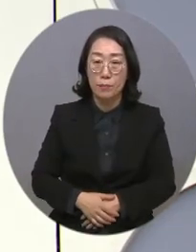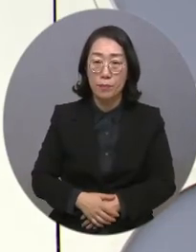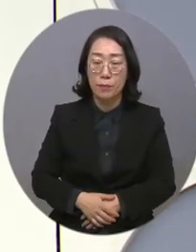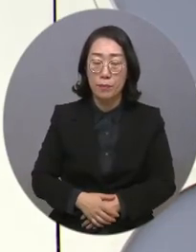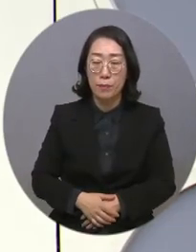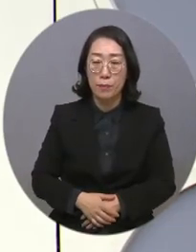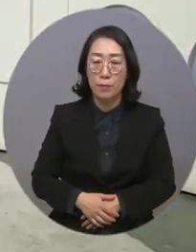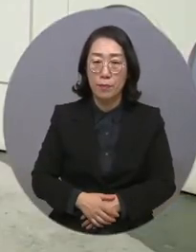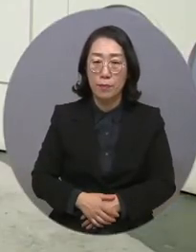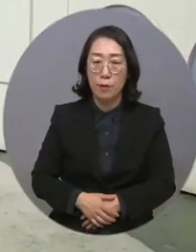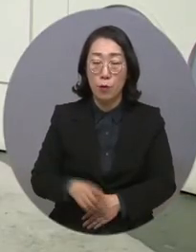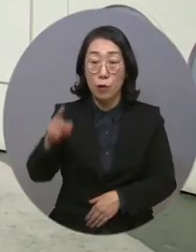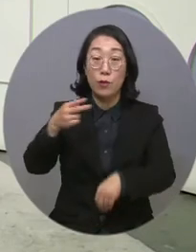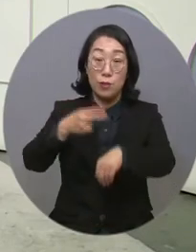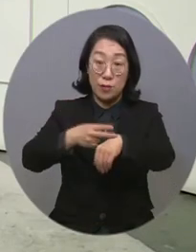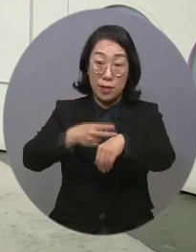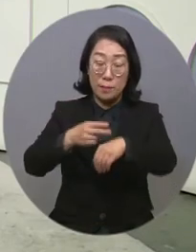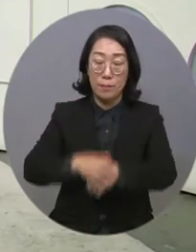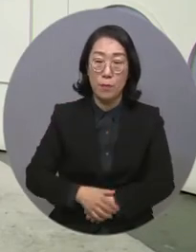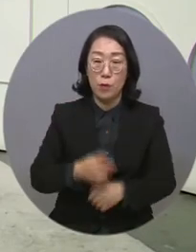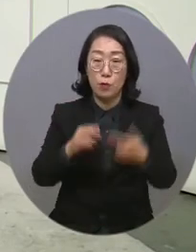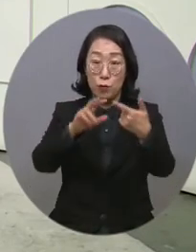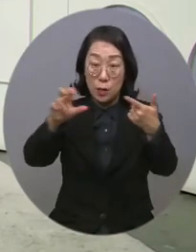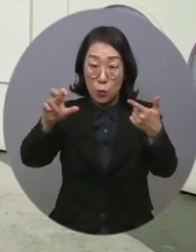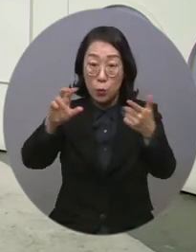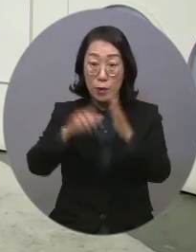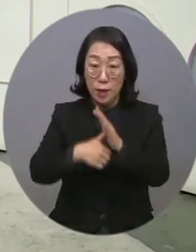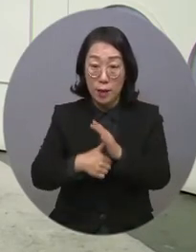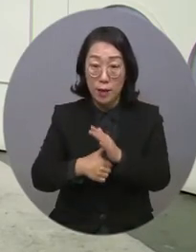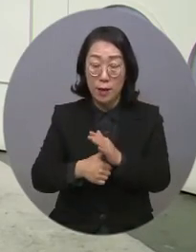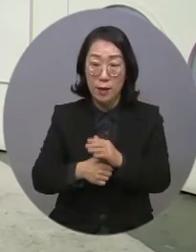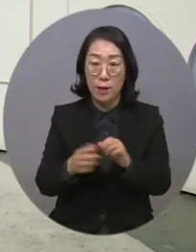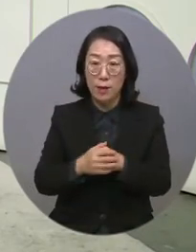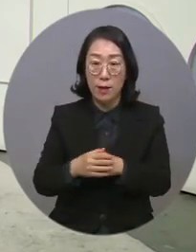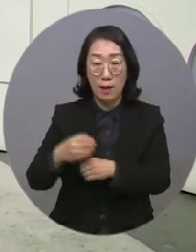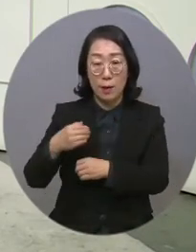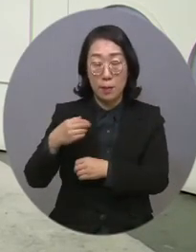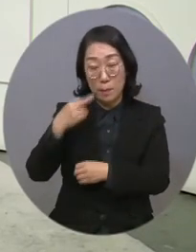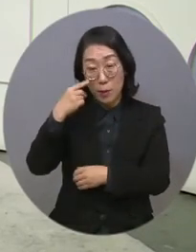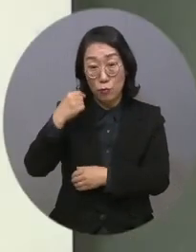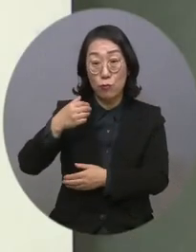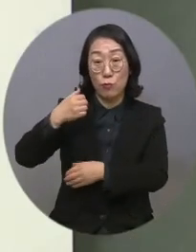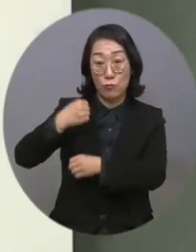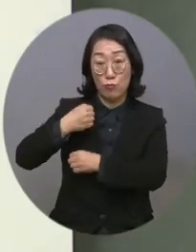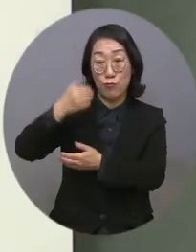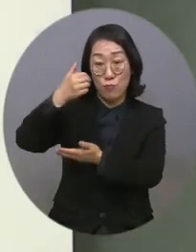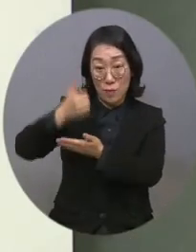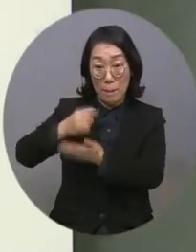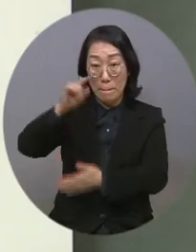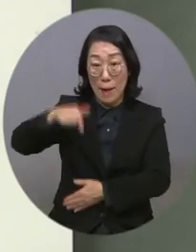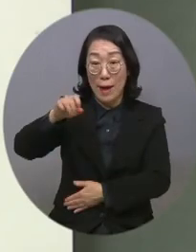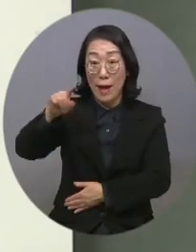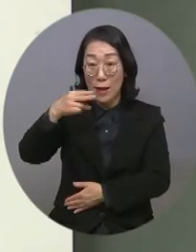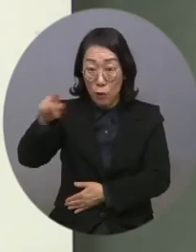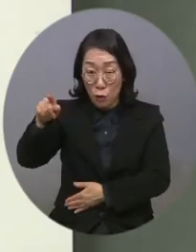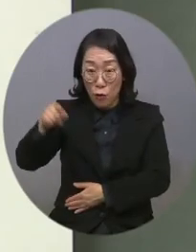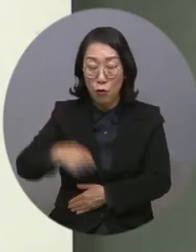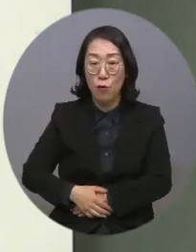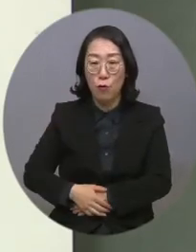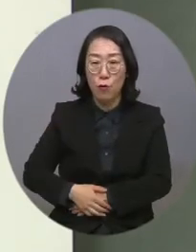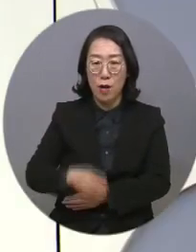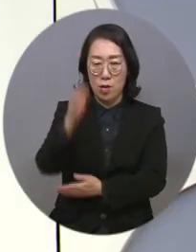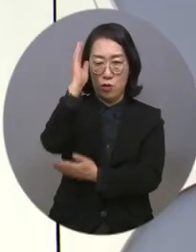박수름 학장이 있었는데요. 그 6.25 때 맥아더 장군을 부관으로서 중위로서 평양에 가서 맥아더 장군이 군중